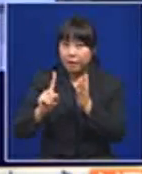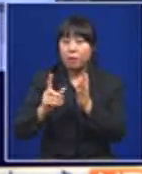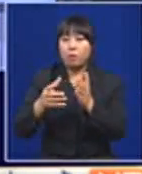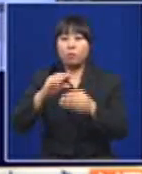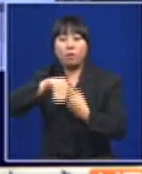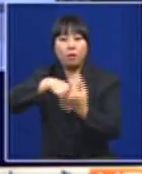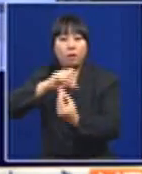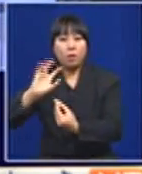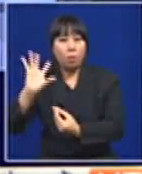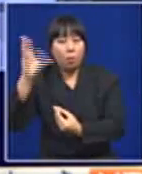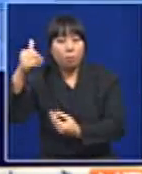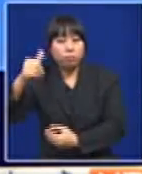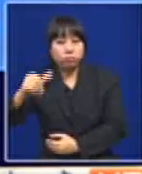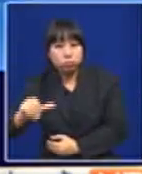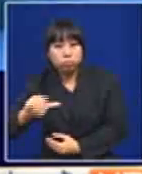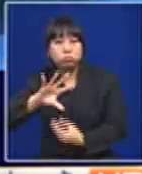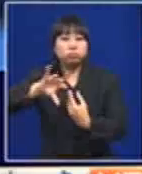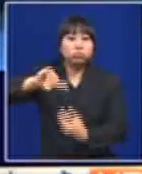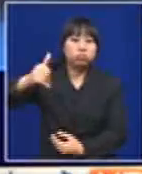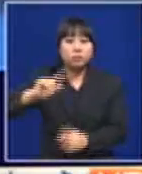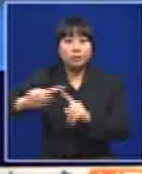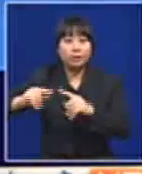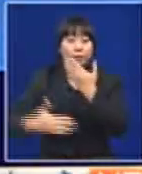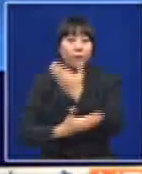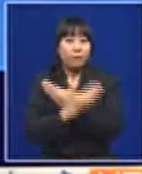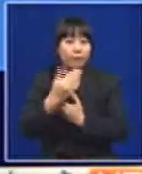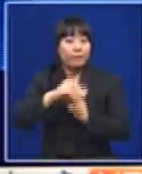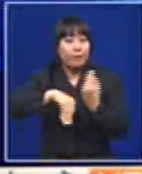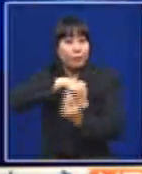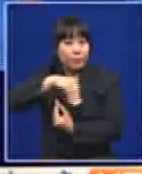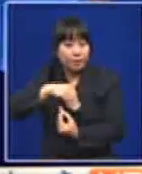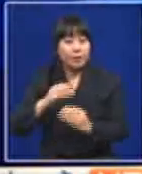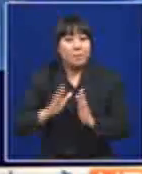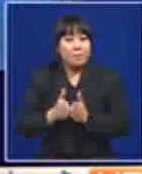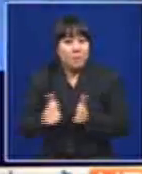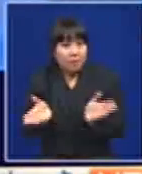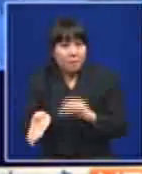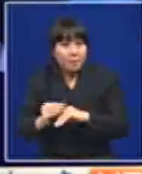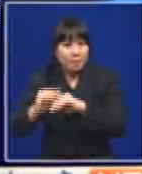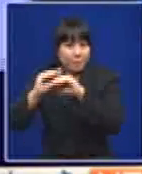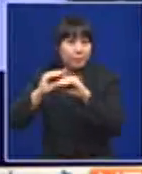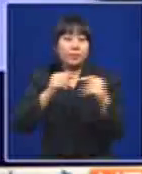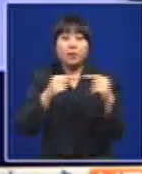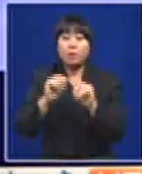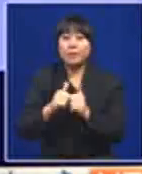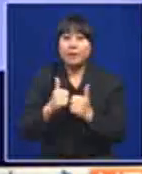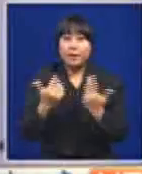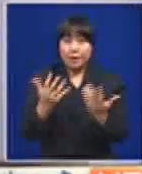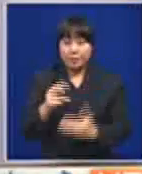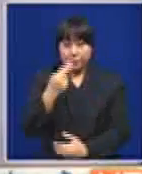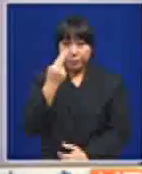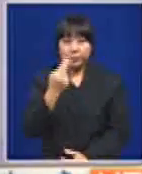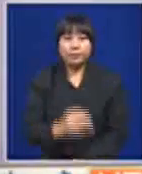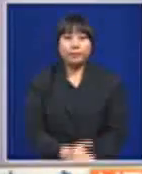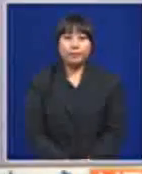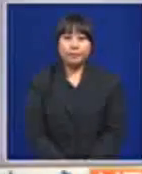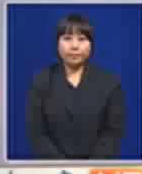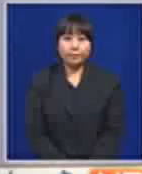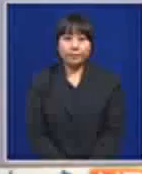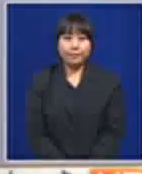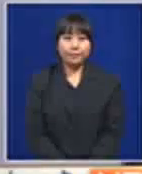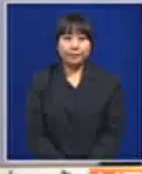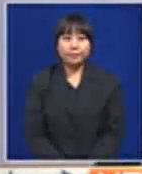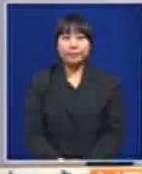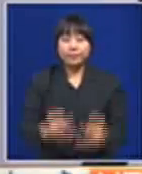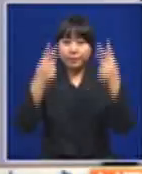วนทางเศรษฐกิจโลกนะคะแล้วก็รวมถึงขยายโอกาสทางธุรกิจระหว่างกันอย่างต่อเนื่องนะคะเป็นอย่างไรไปติดตามชมกันค่ะพล